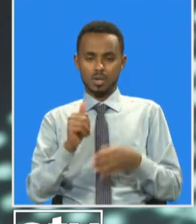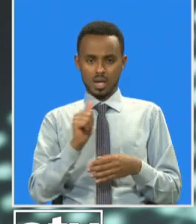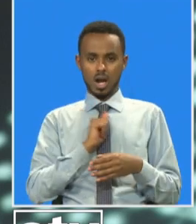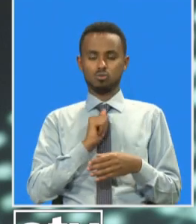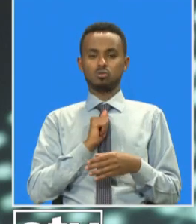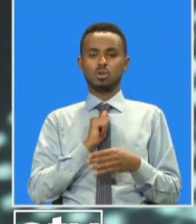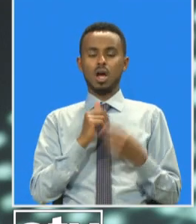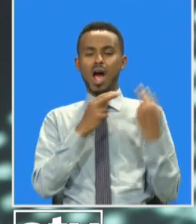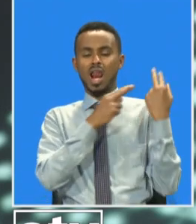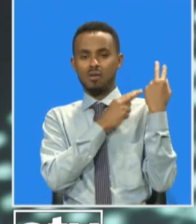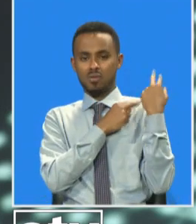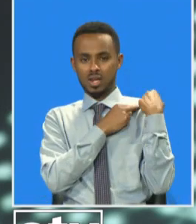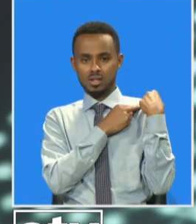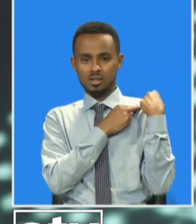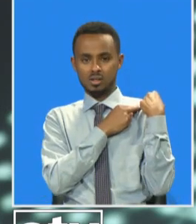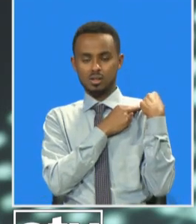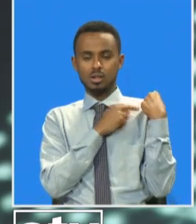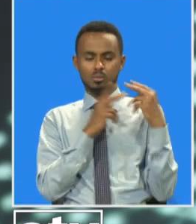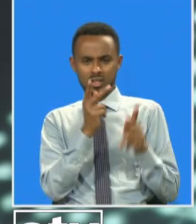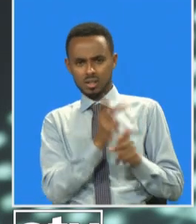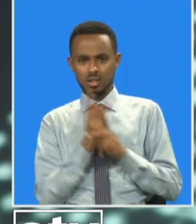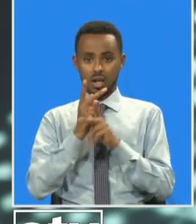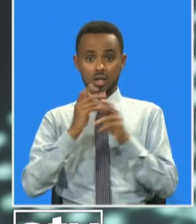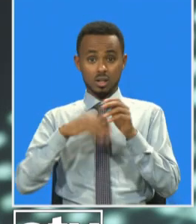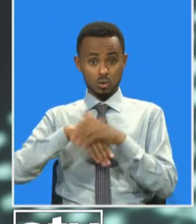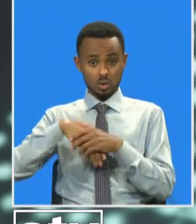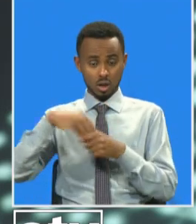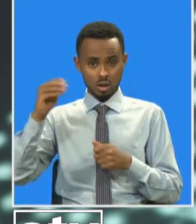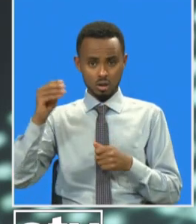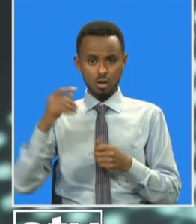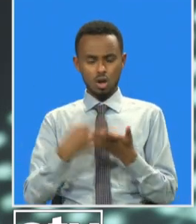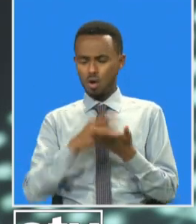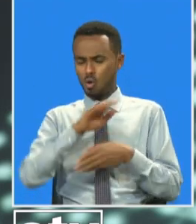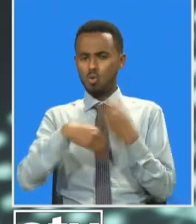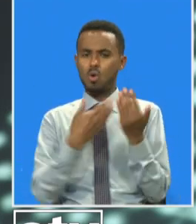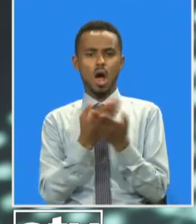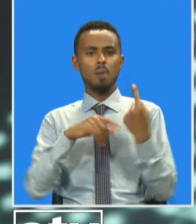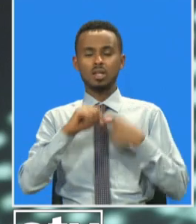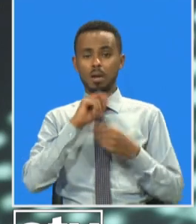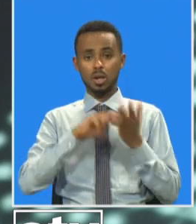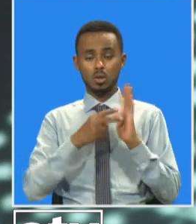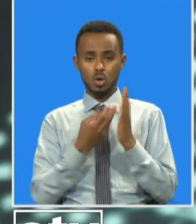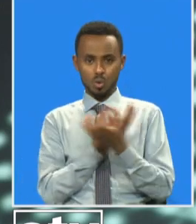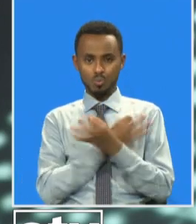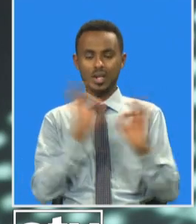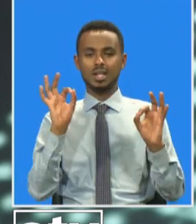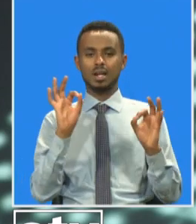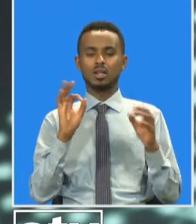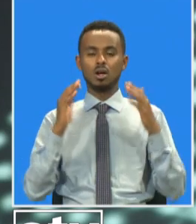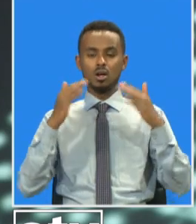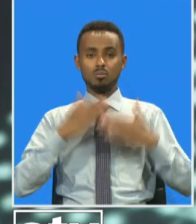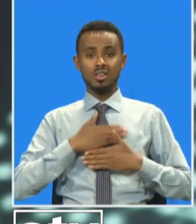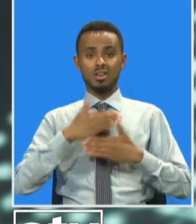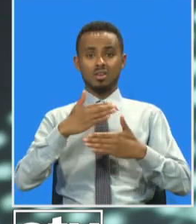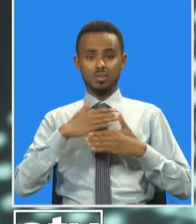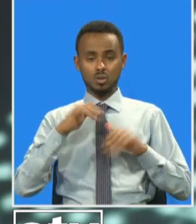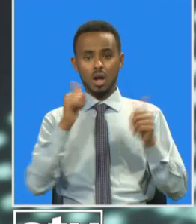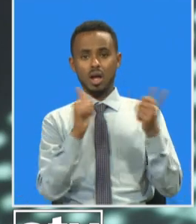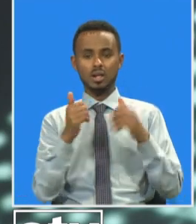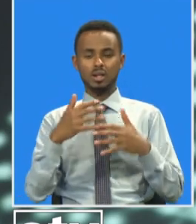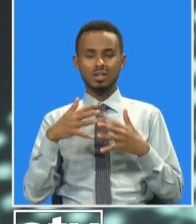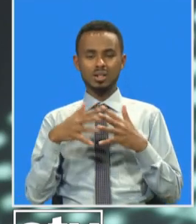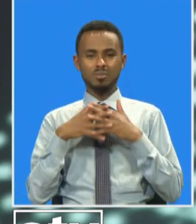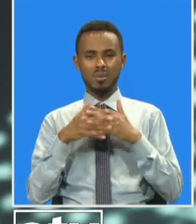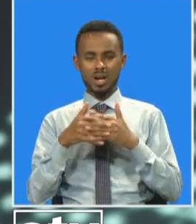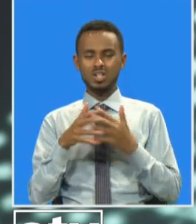የራሱን ኃላፊነት በጥንቃቄ ከተወጣ ይሁሉ አይመጣም ማለት ነው ስለዚህ በነጻነት ምን ተነፍሰውን አየር